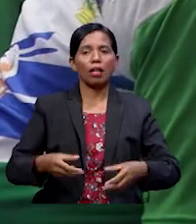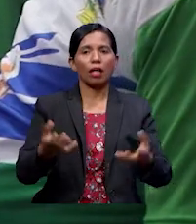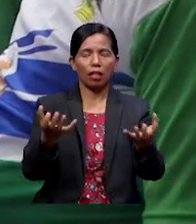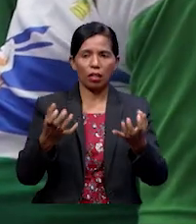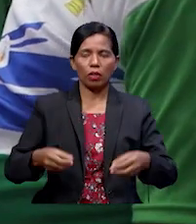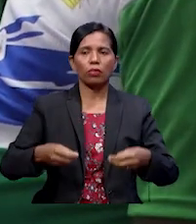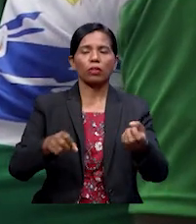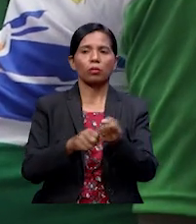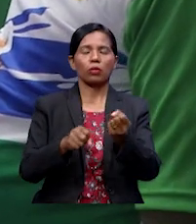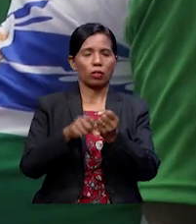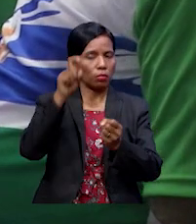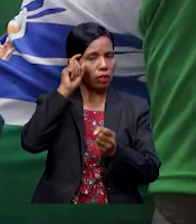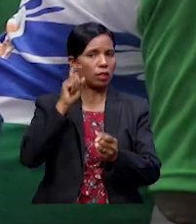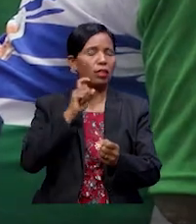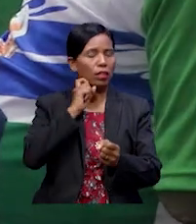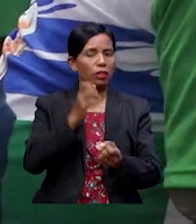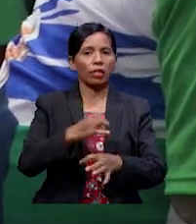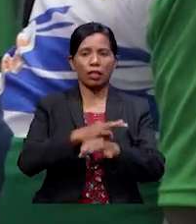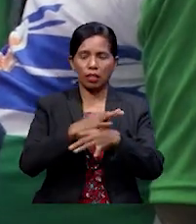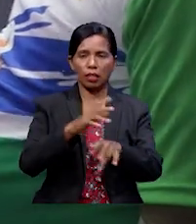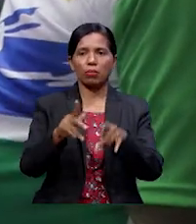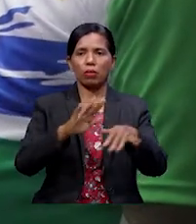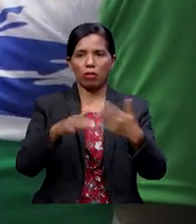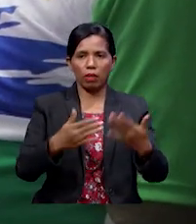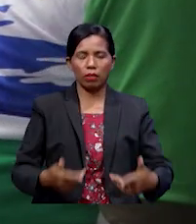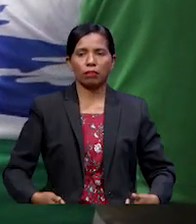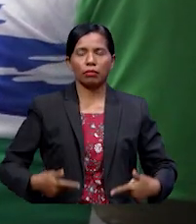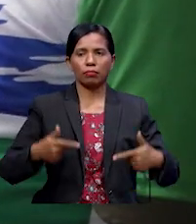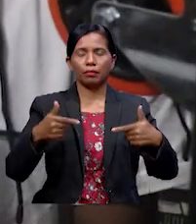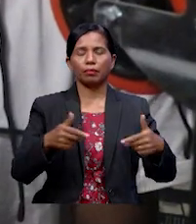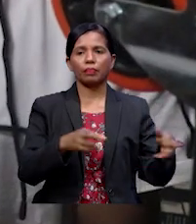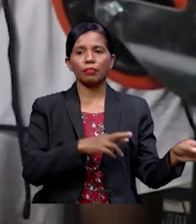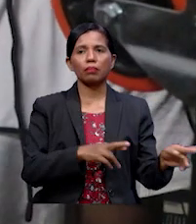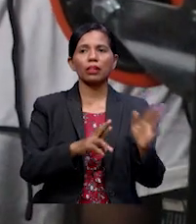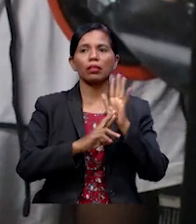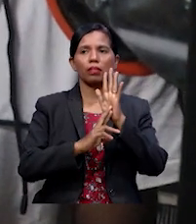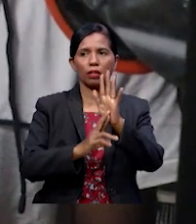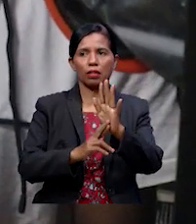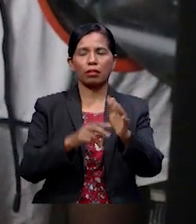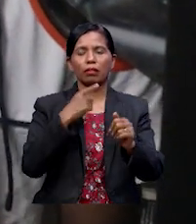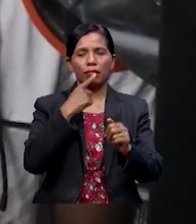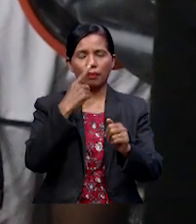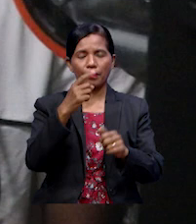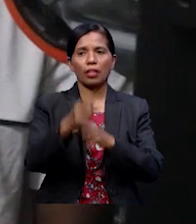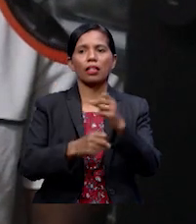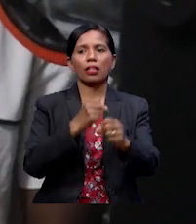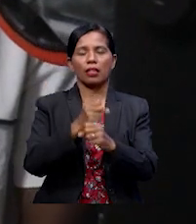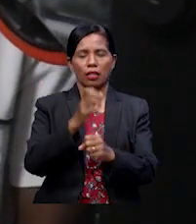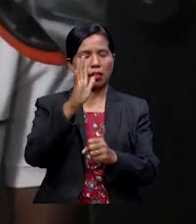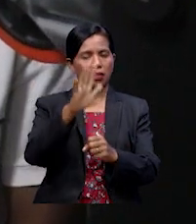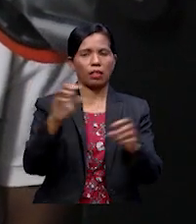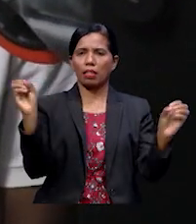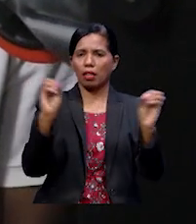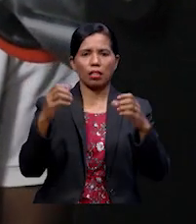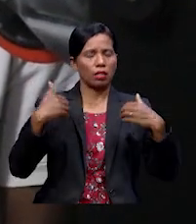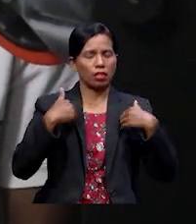Sananusmaum, ho dia povene moris. Representante afiliado de Onaya da Silva Hateten, durante tinan lima nelaran la iha